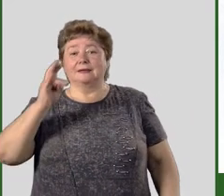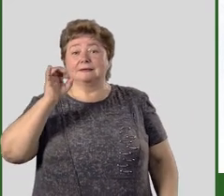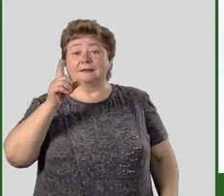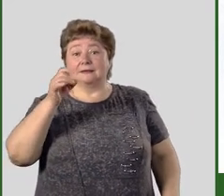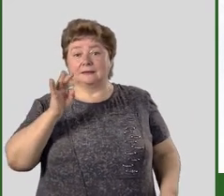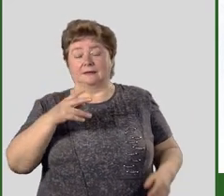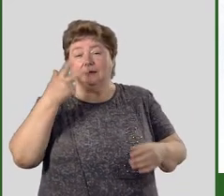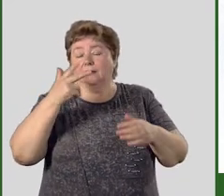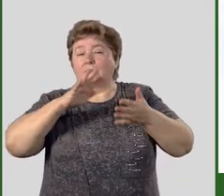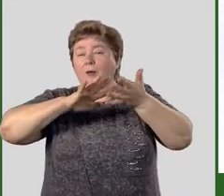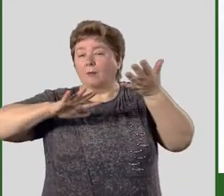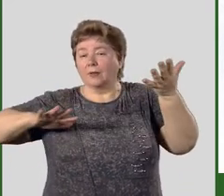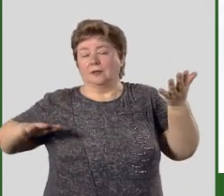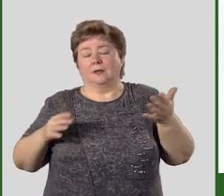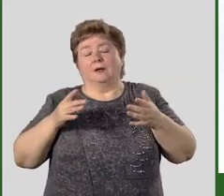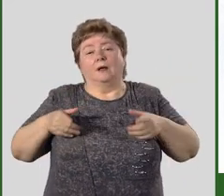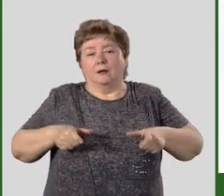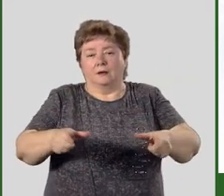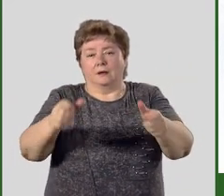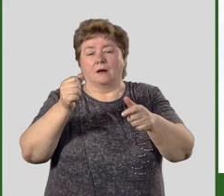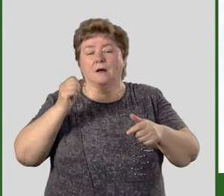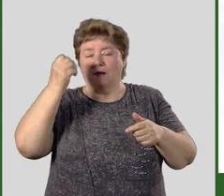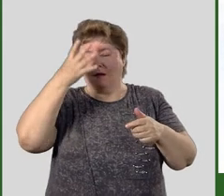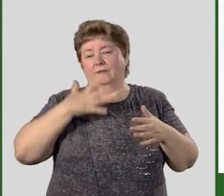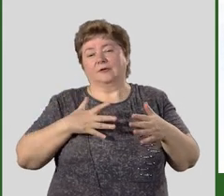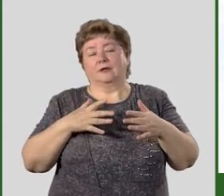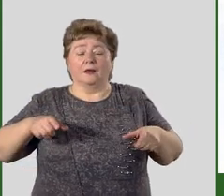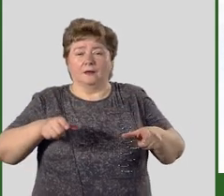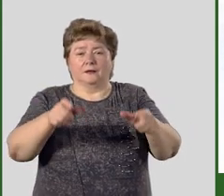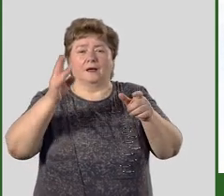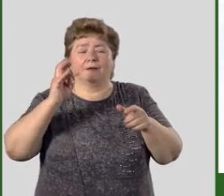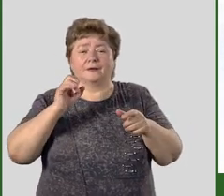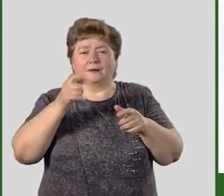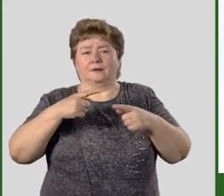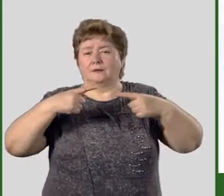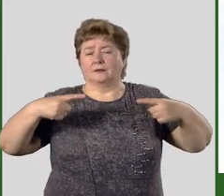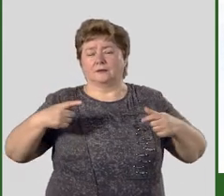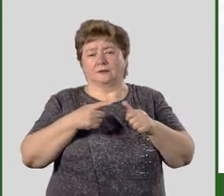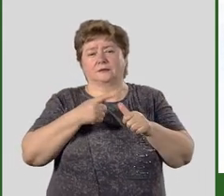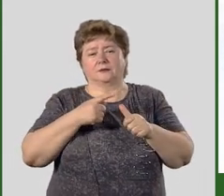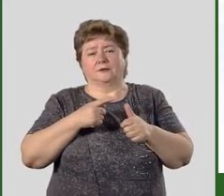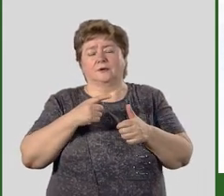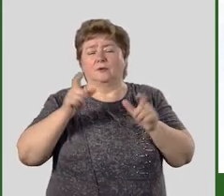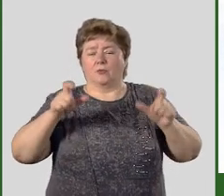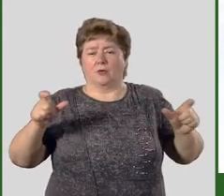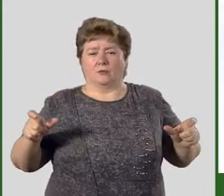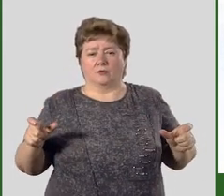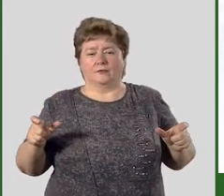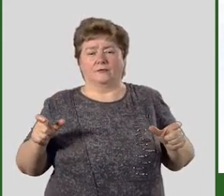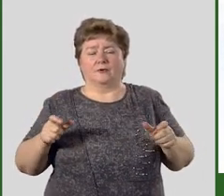Нигер – третья по длине река Африки. Река Нигер имеет разные названия у